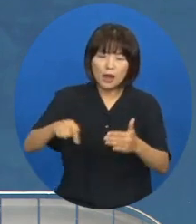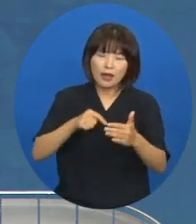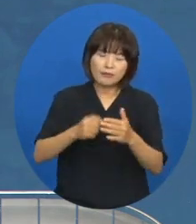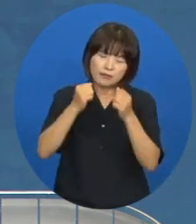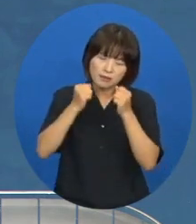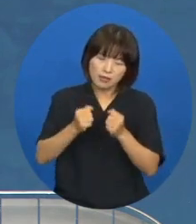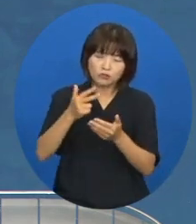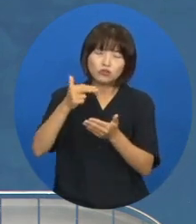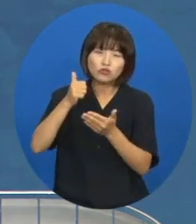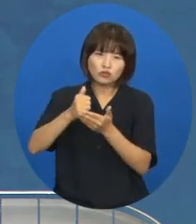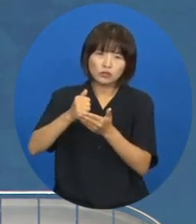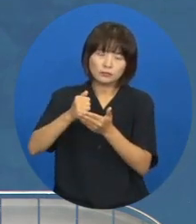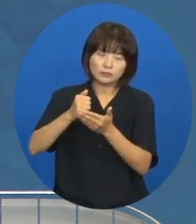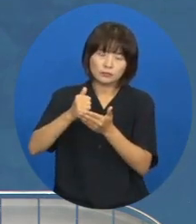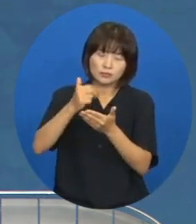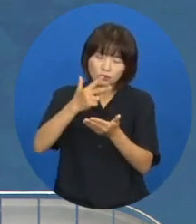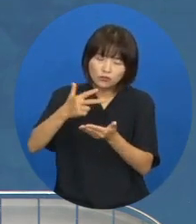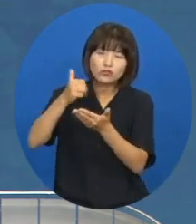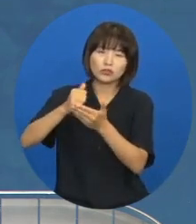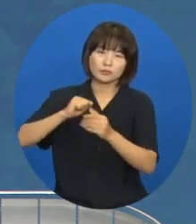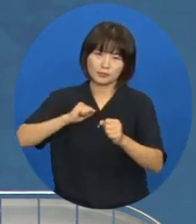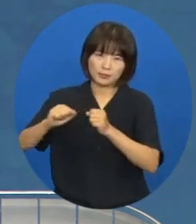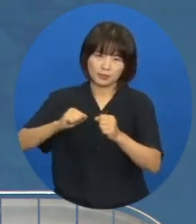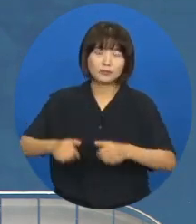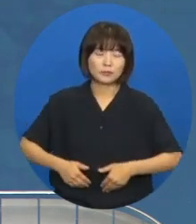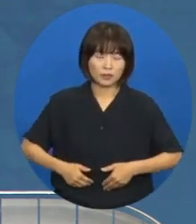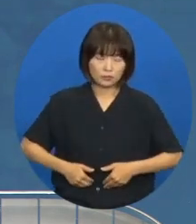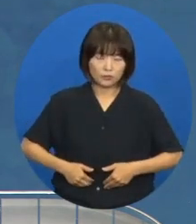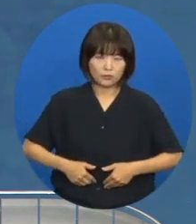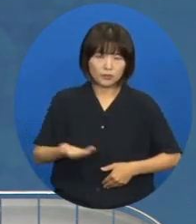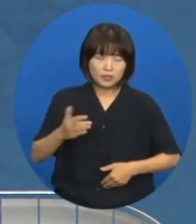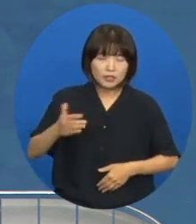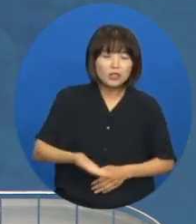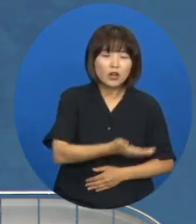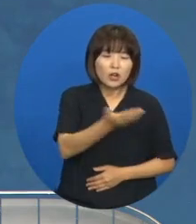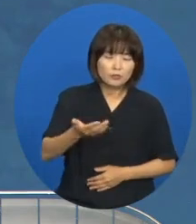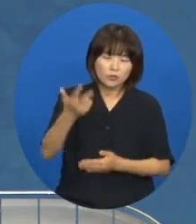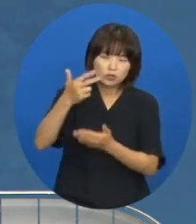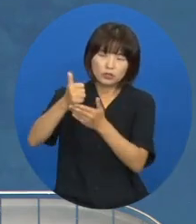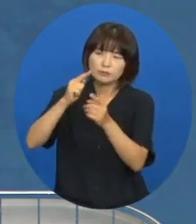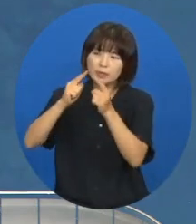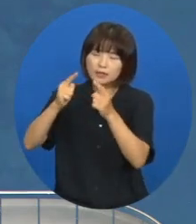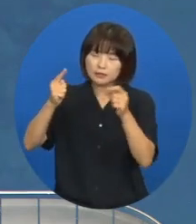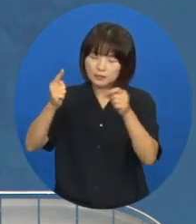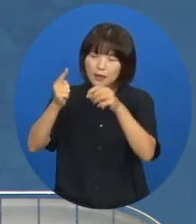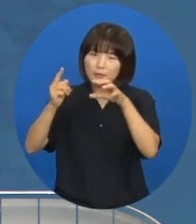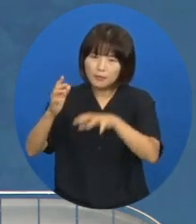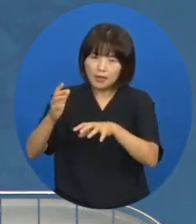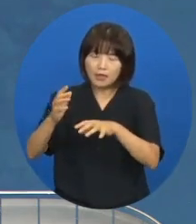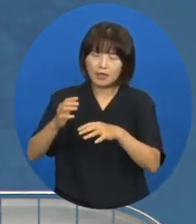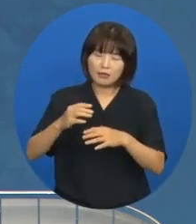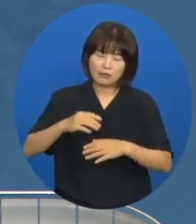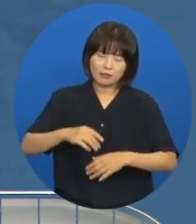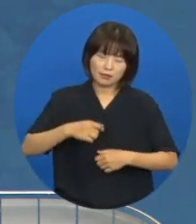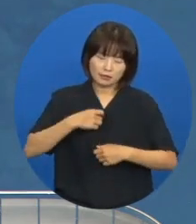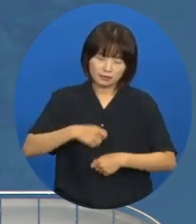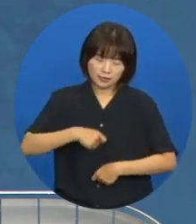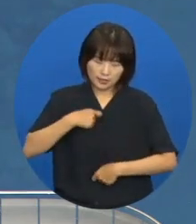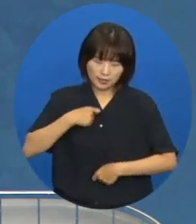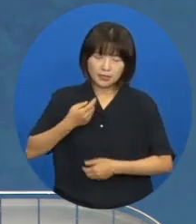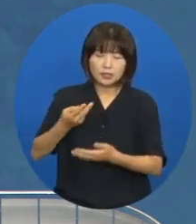거예요. 그러나 여러분이 주의 말씀 앞에 정말 진지하게 서고 주님 제가 이제는 말씀을